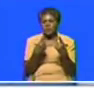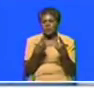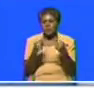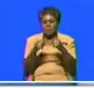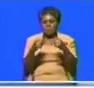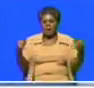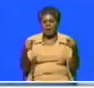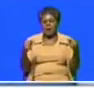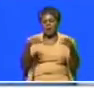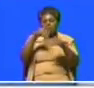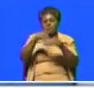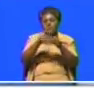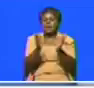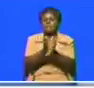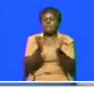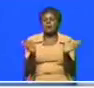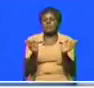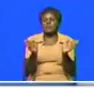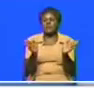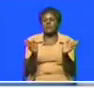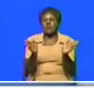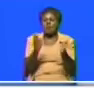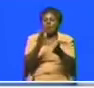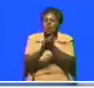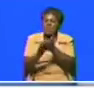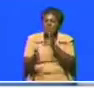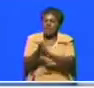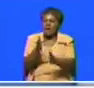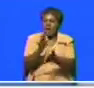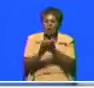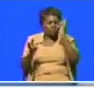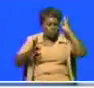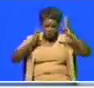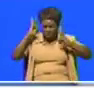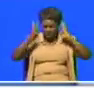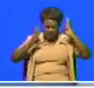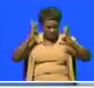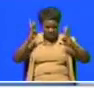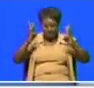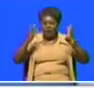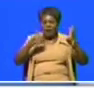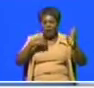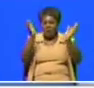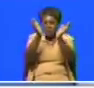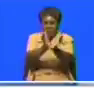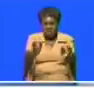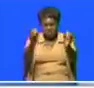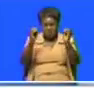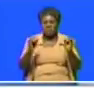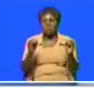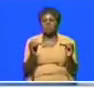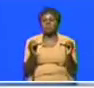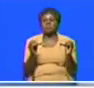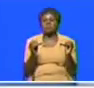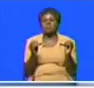uhasama miongoni mwa wananchi, kuweza kutoa matamshi haya bila kuwa na wasiwasi wowote ya kwamba kuna hatua fulani ambazo zinaweza chukuliwa